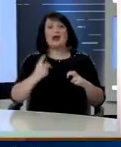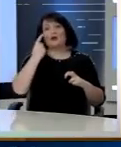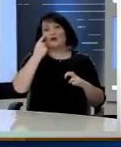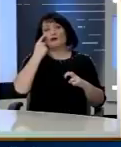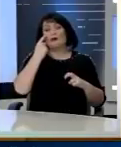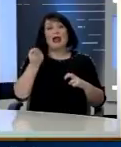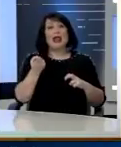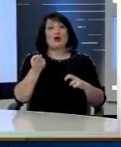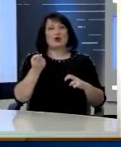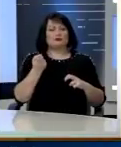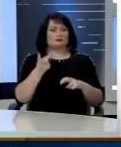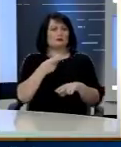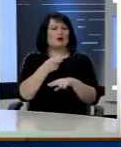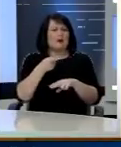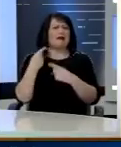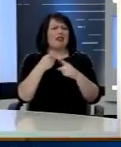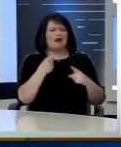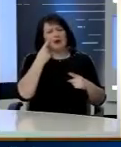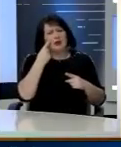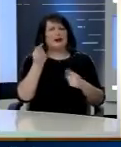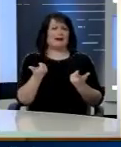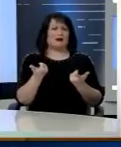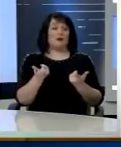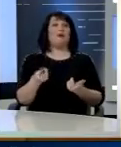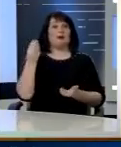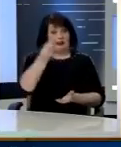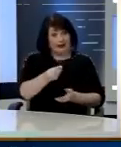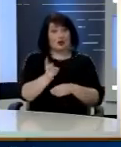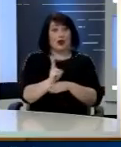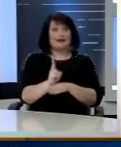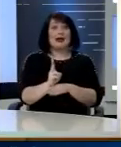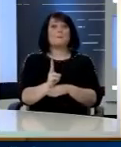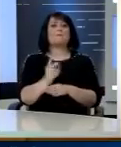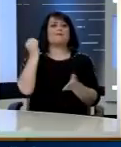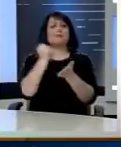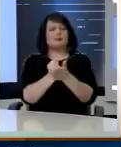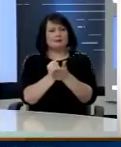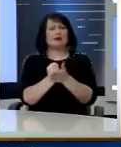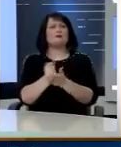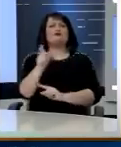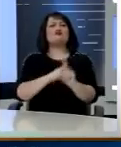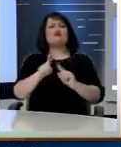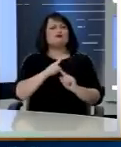δεν υπήρχαν. Και τέλος, σας καταθέτω και το πιστοποιητικό τελικού χρήστη,